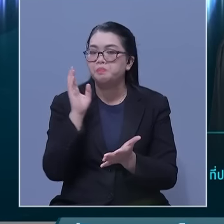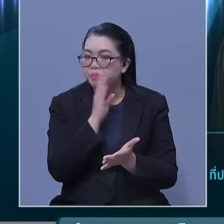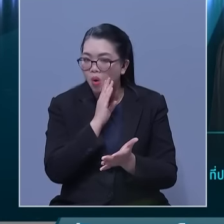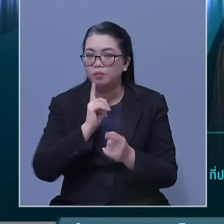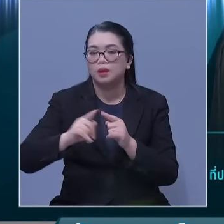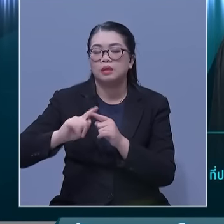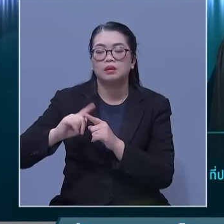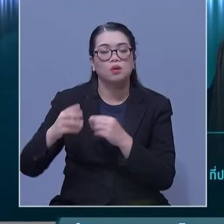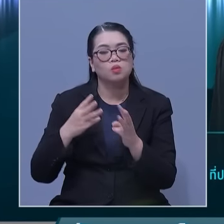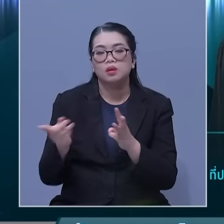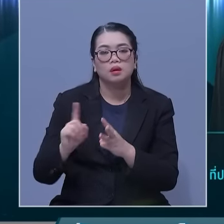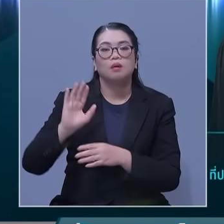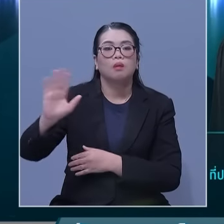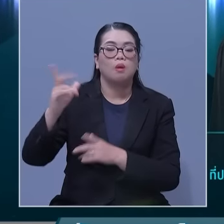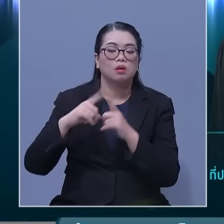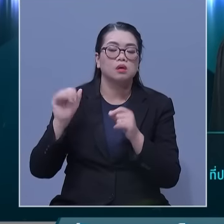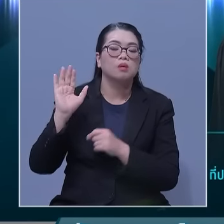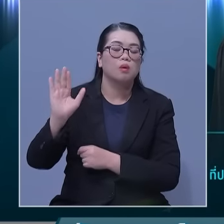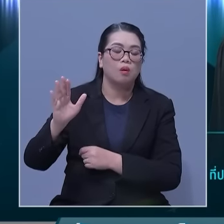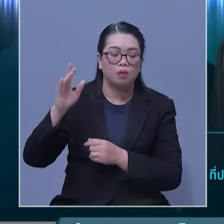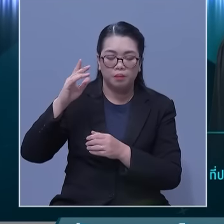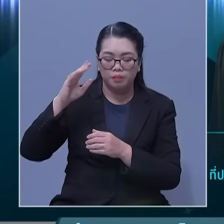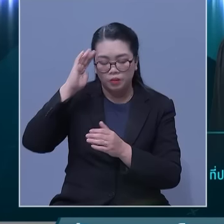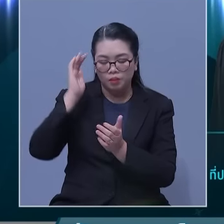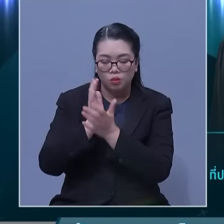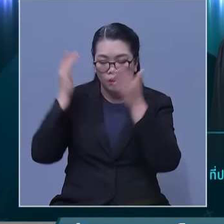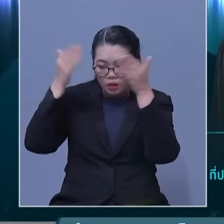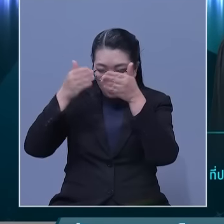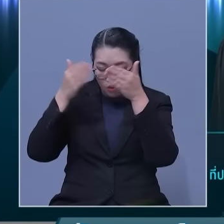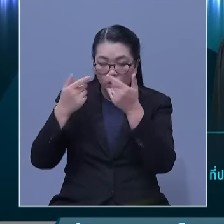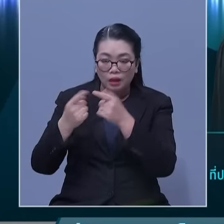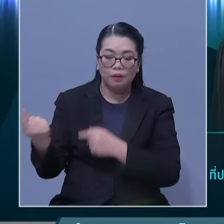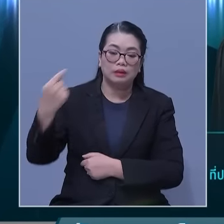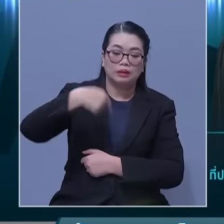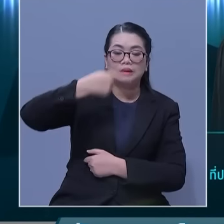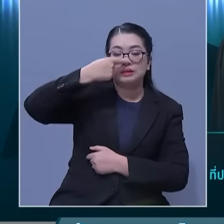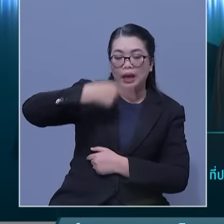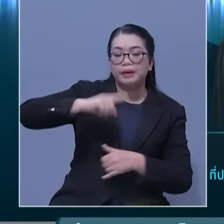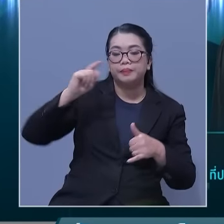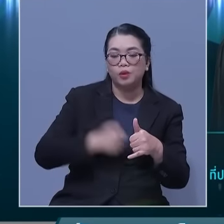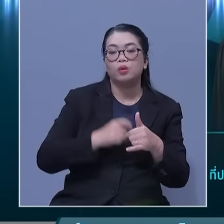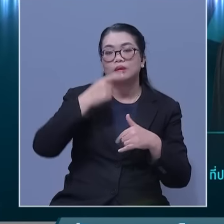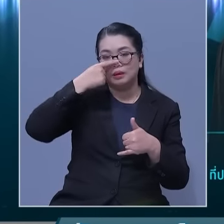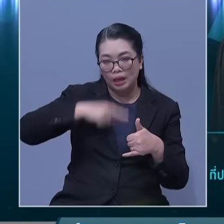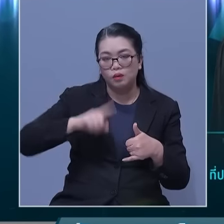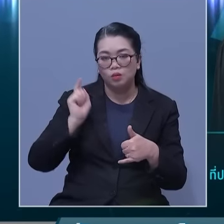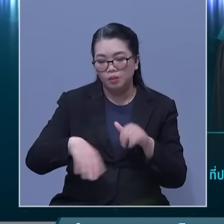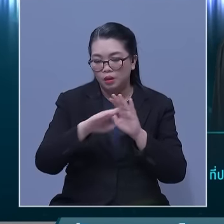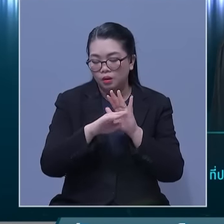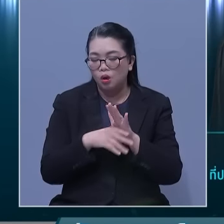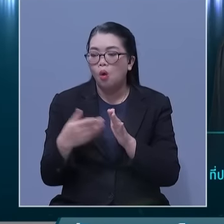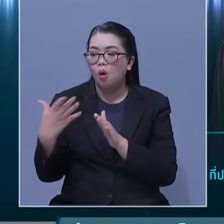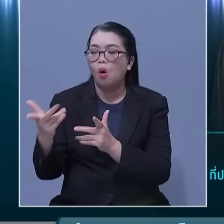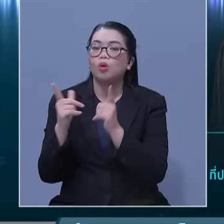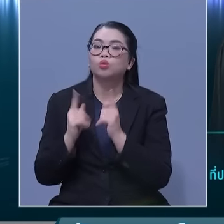ปลอมแปลงเอกสารถูกมั้ยฮะหรือว่าเรื่องทำร้ายร่างกายแต่ว่าการจะนำเสียแป้งกลับมาดำเนินคดีที่บ้านเราเนี่ยจะต้องมีกระบวนการยังไงใช้